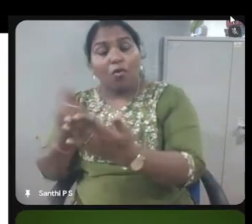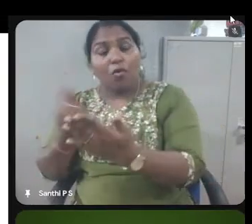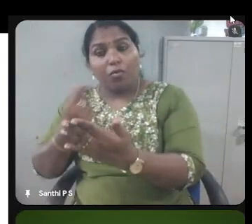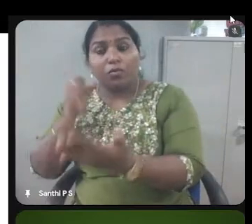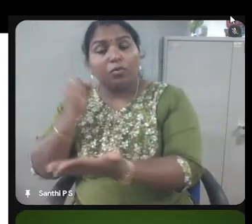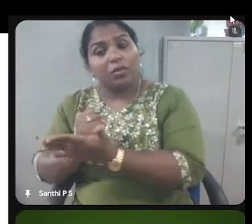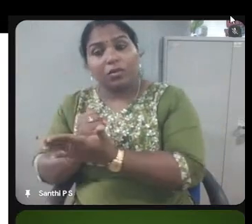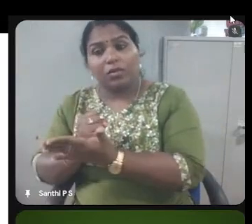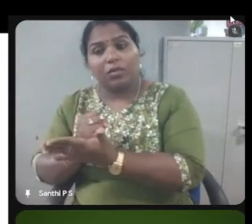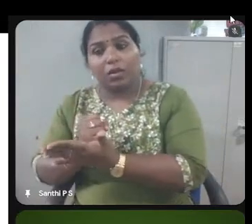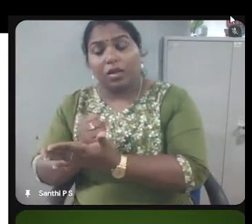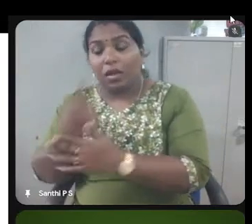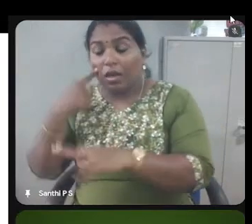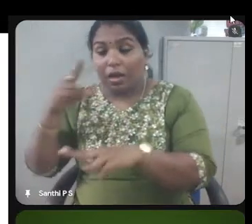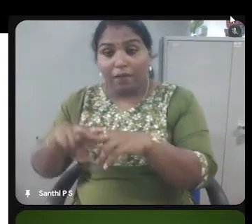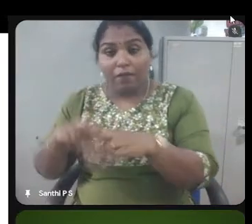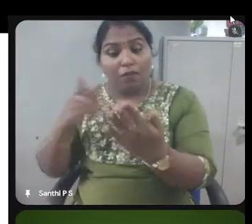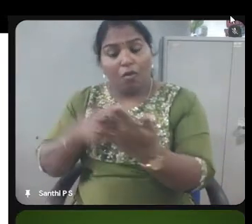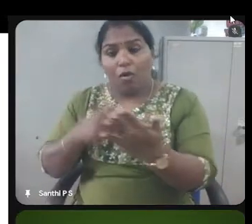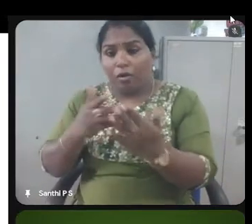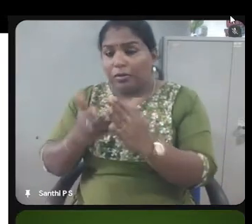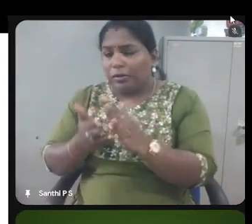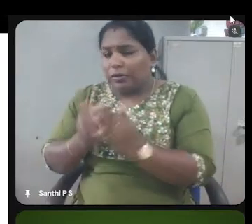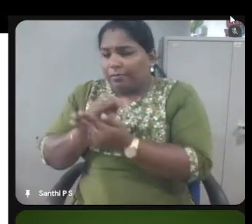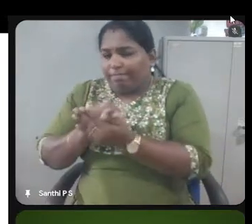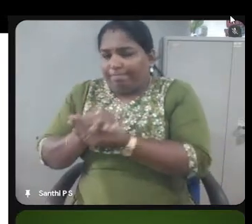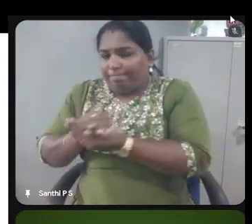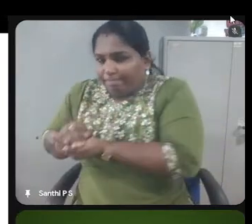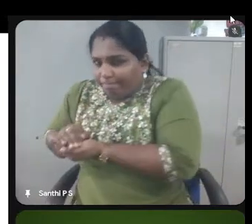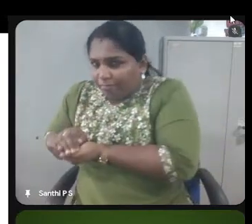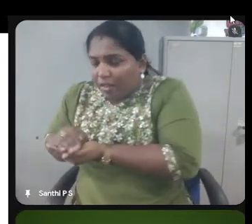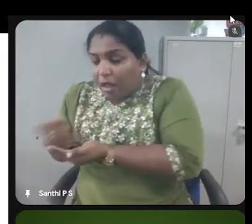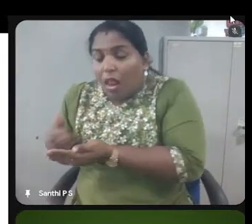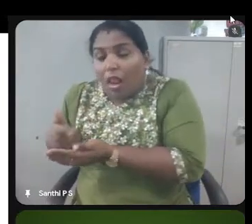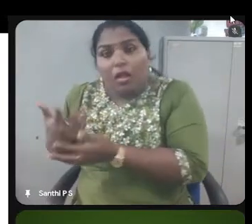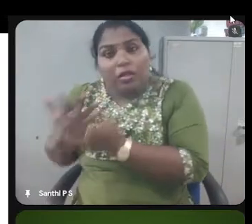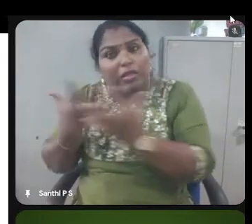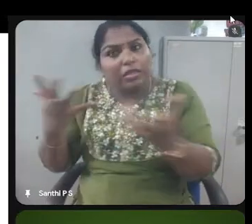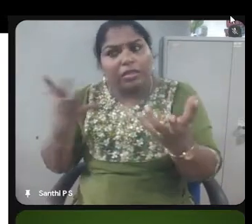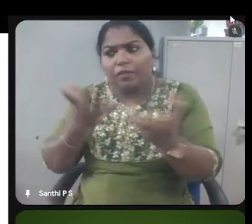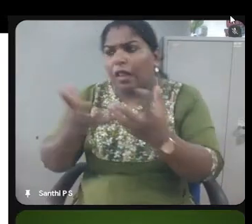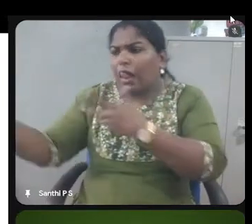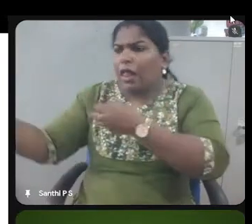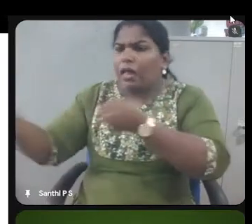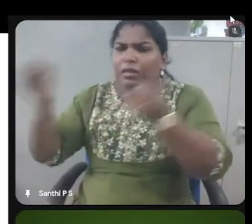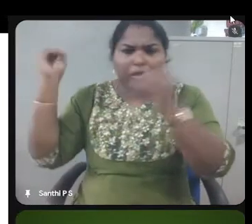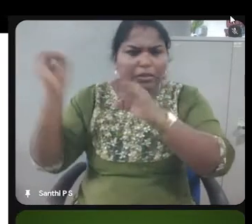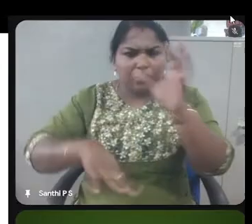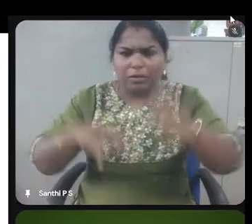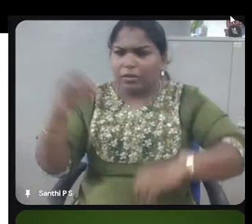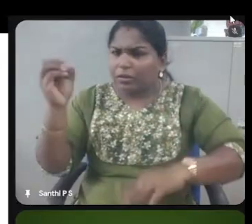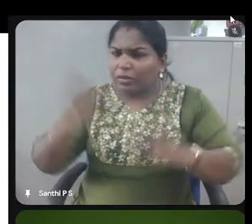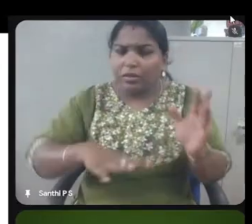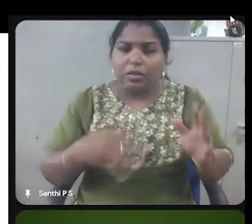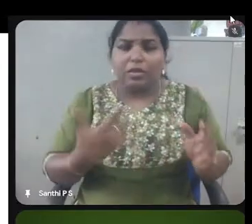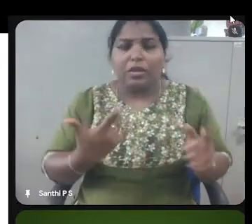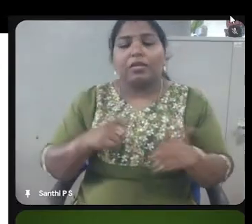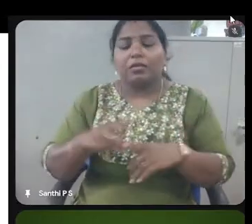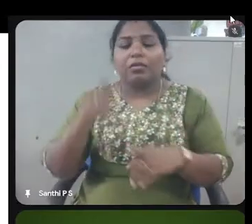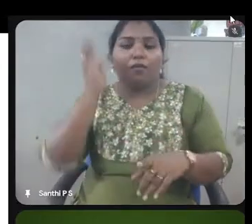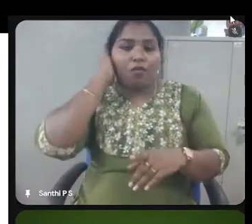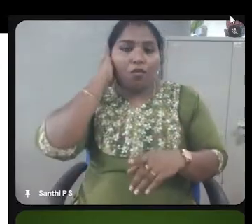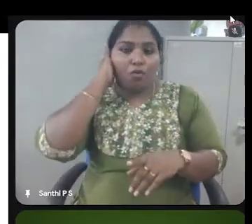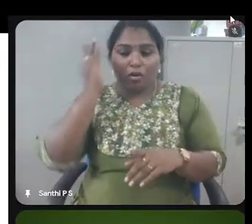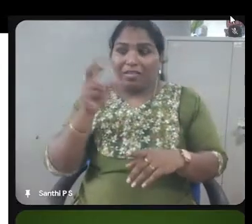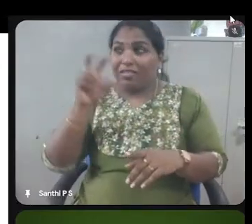ഒളിപ്പിച്ചു വെക്കുവാണെങ്കിൽ ഭയങ്കര അഗ്രസീവായിട്ട് എല്ലാ സാധനങ്ങളും എടുത്ത് എറിയുക. ഈ റീസെന്റ് തന്നെ അതിന്റെ ചാർജർ എടുത്ത് നമ്മളൊന്ന്